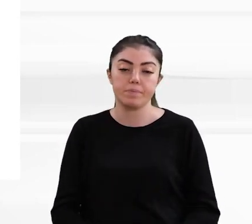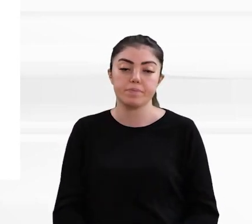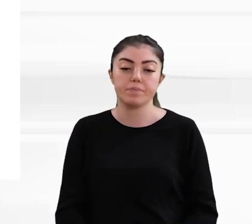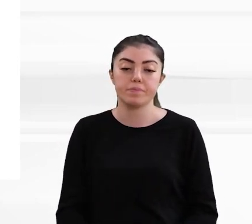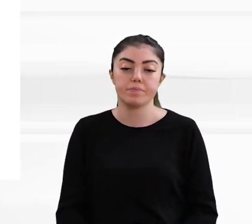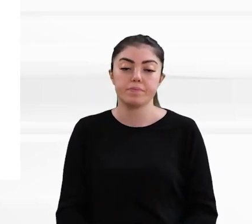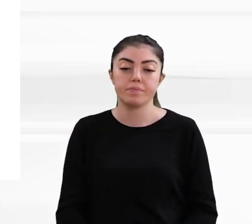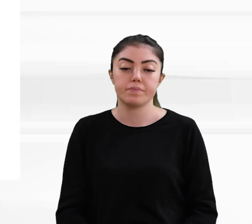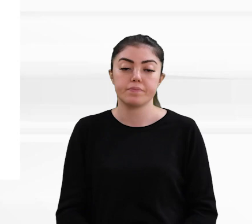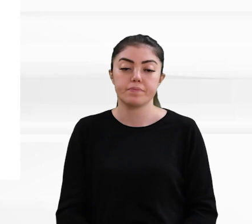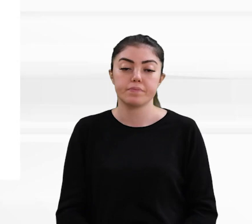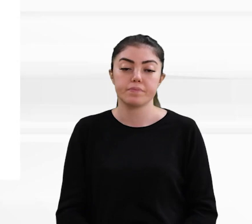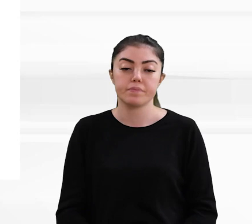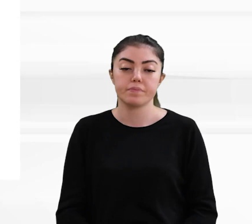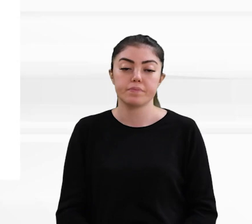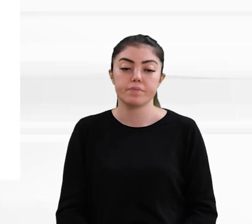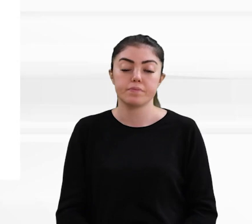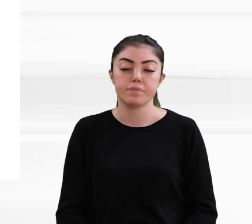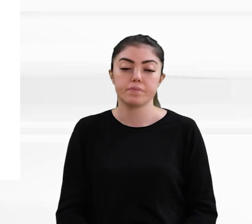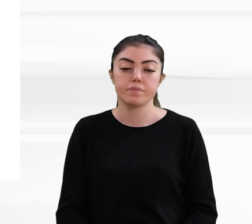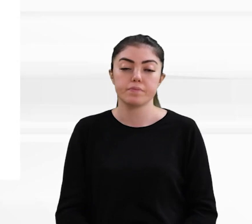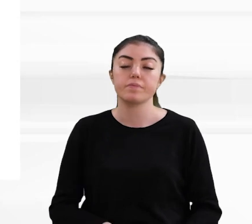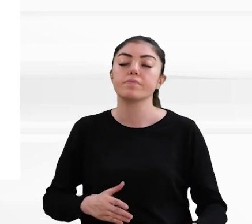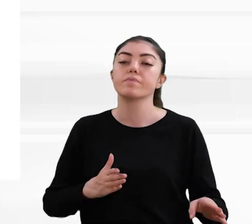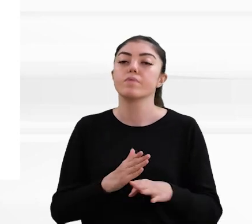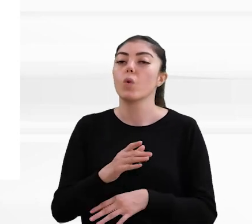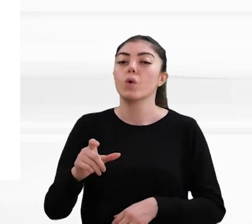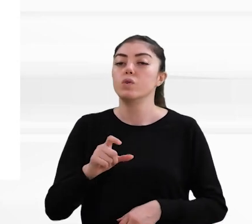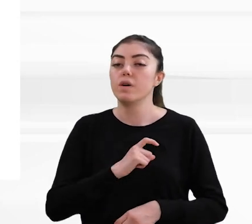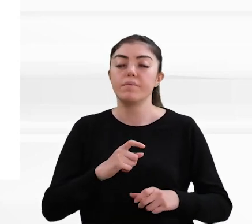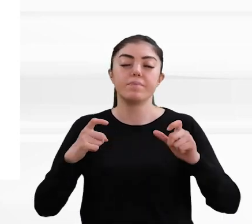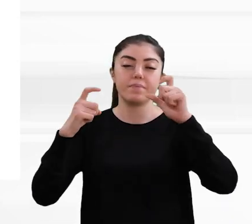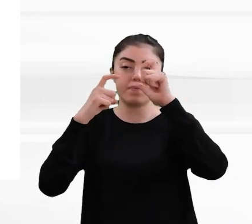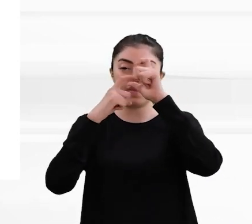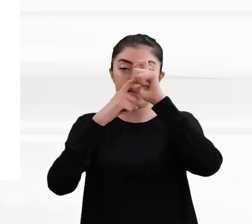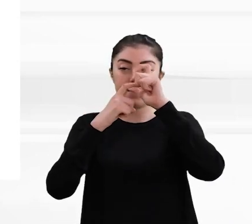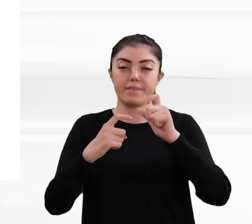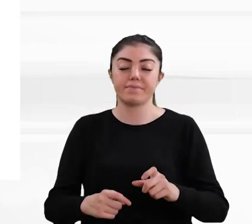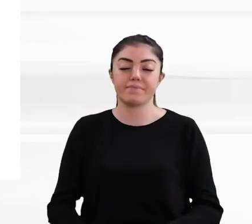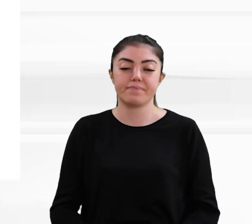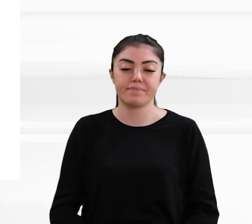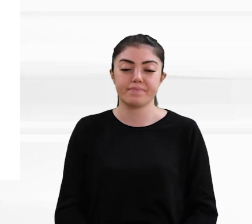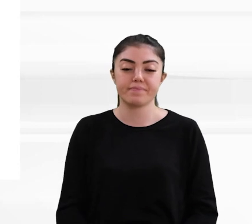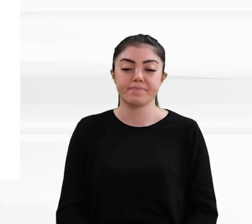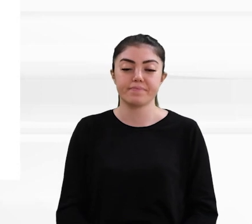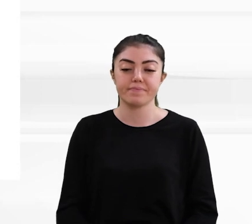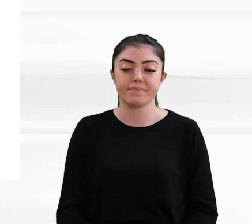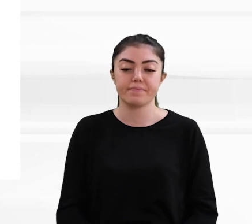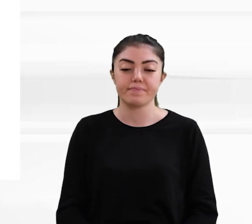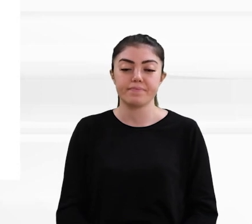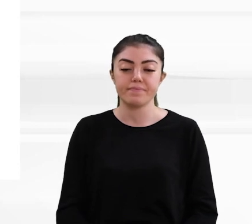olması gerekiyor ve kommensal ilişkinde 3 olması için söylemiştik doğru Camız Ee